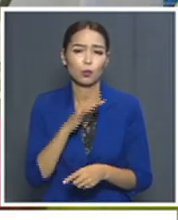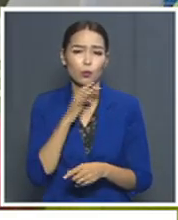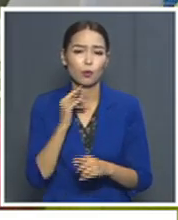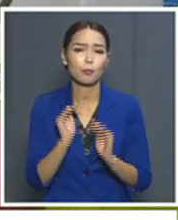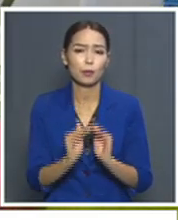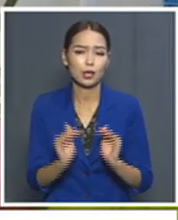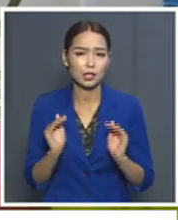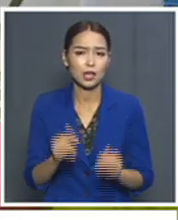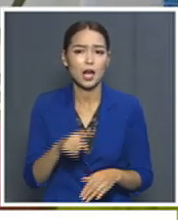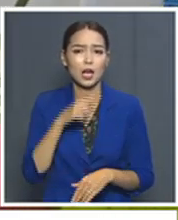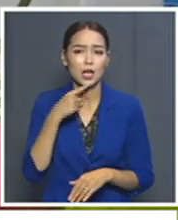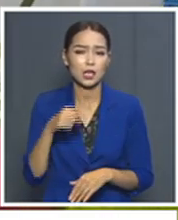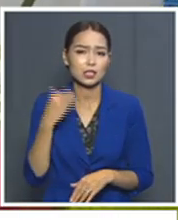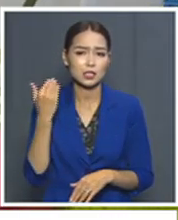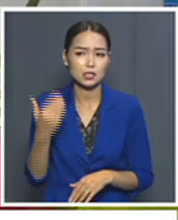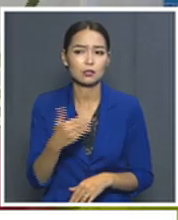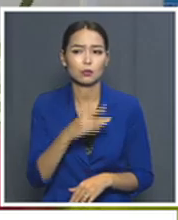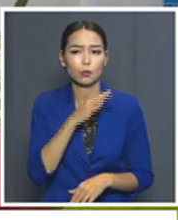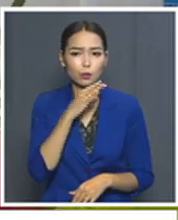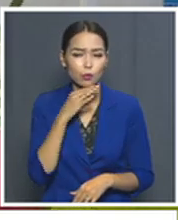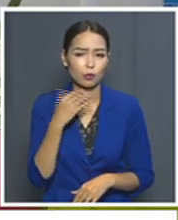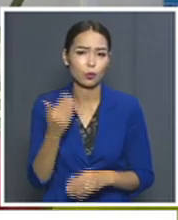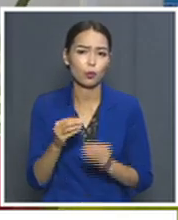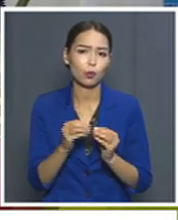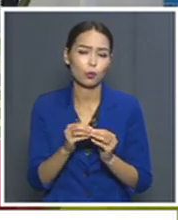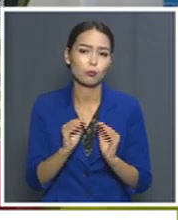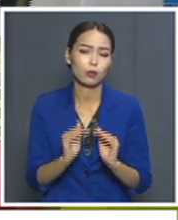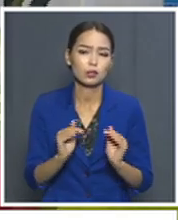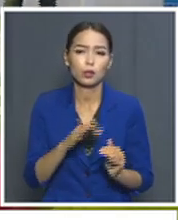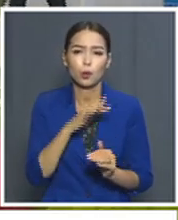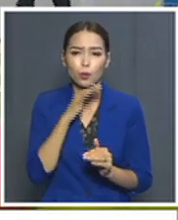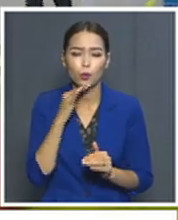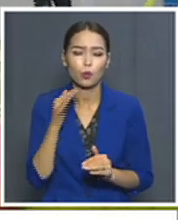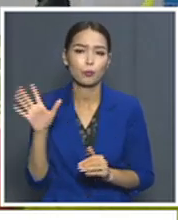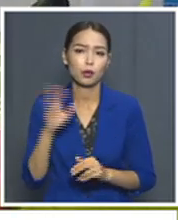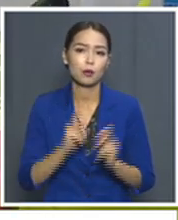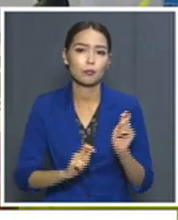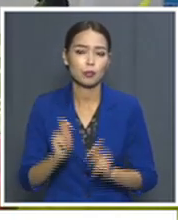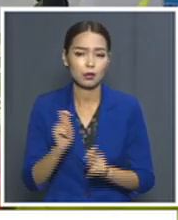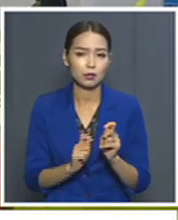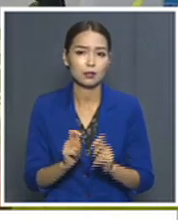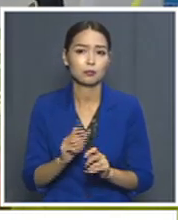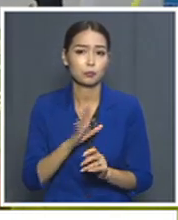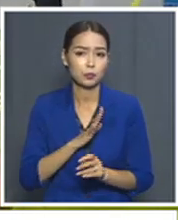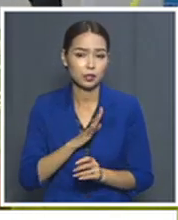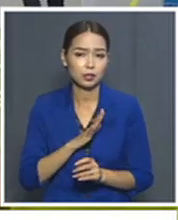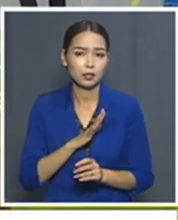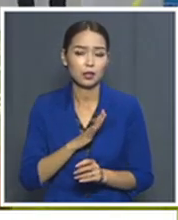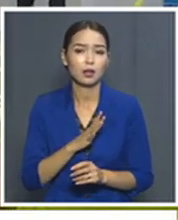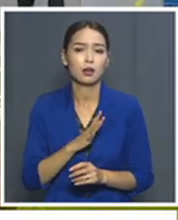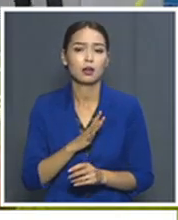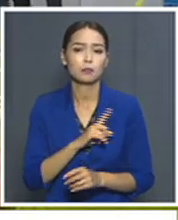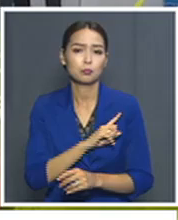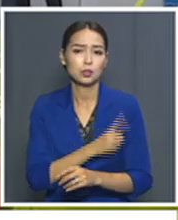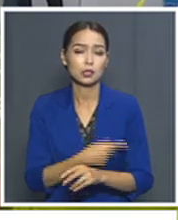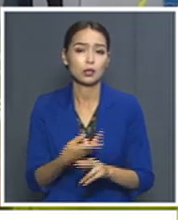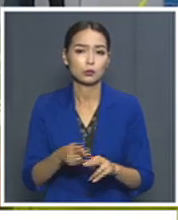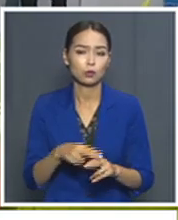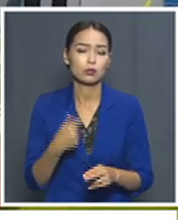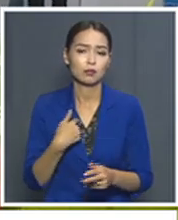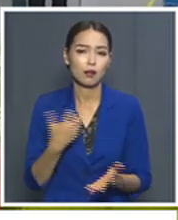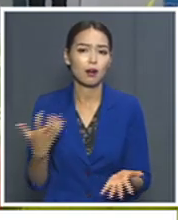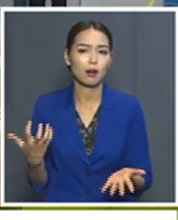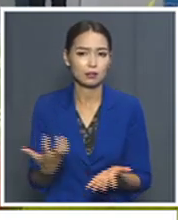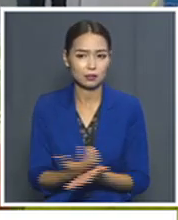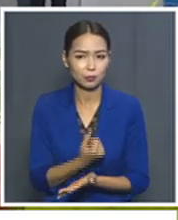балалар, Россиядан, яғни он шақты елден келді көп балалар. Бірақ соның барлығын жене